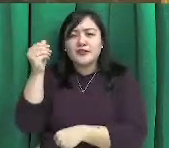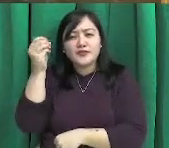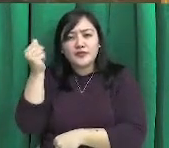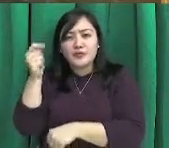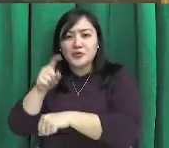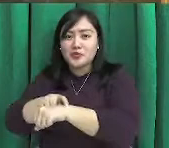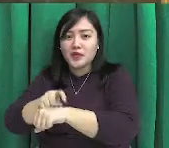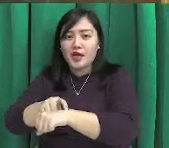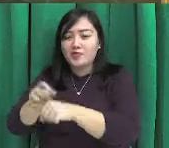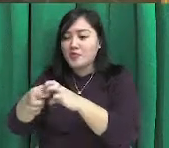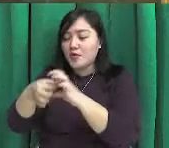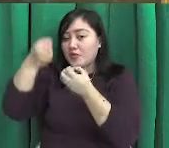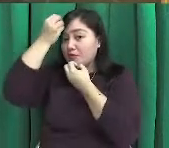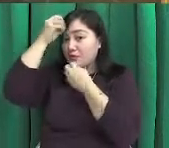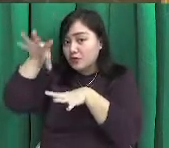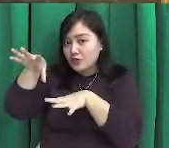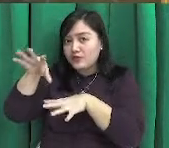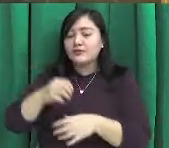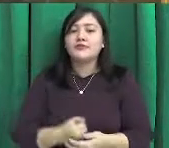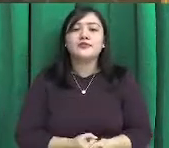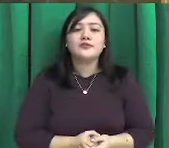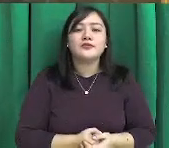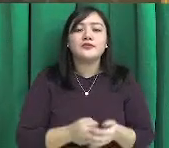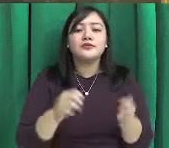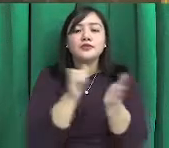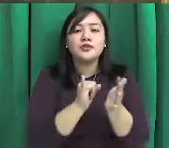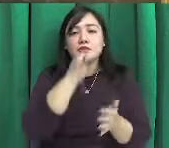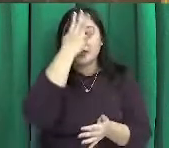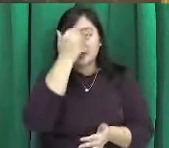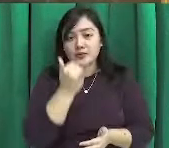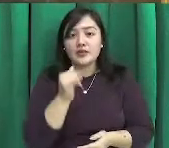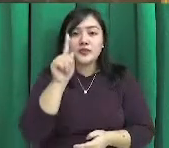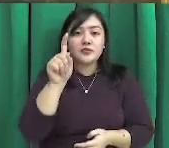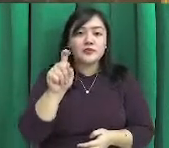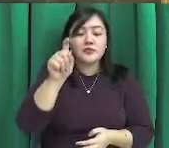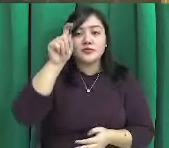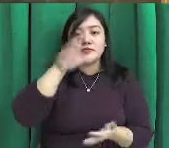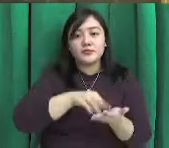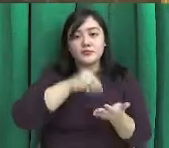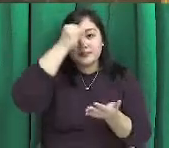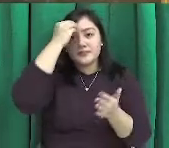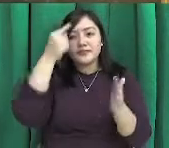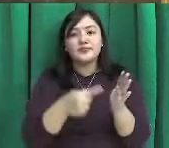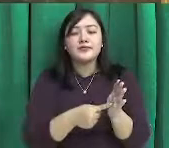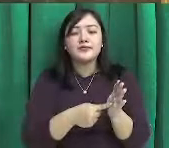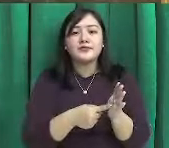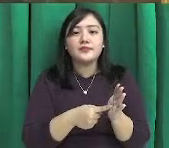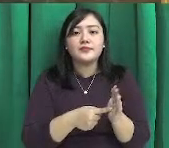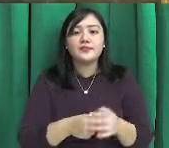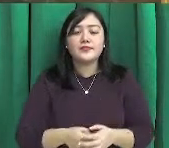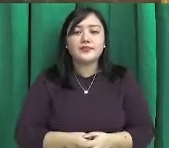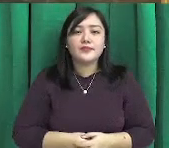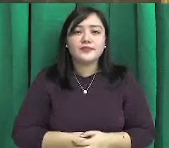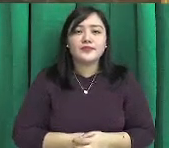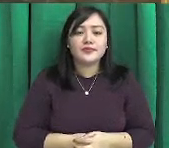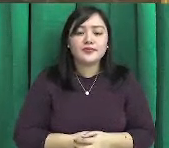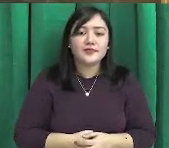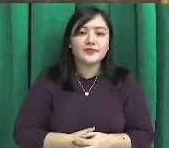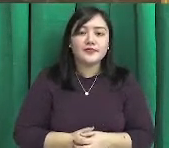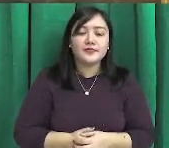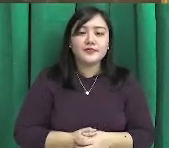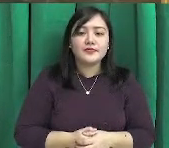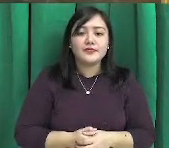the comfort of disobedience. Kaya sana makita po natin 'yan at wala na hong, katulad sinabi